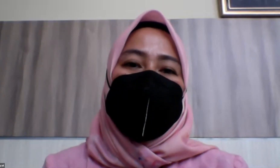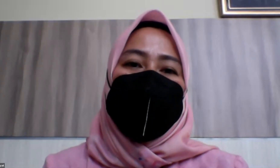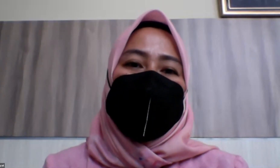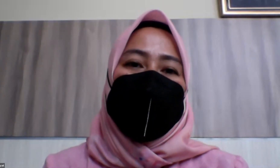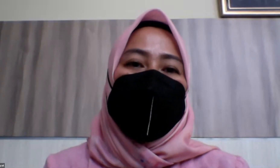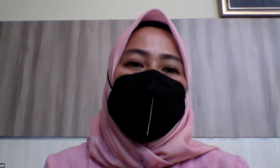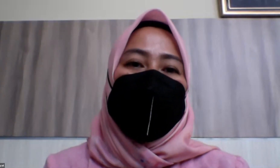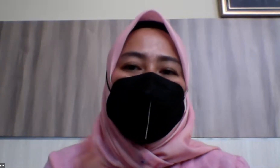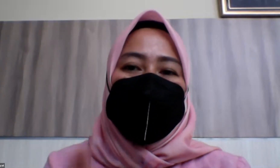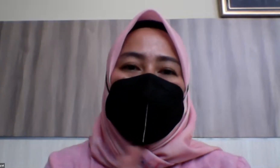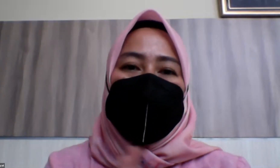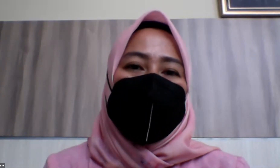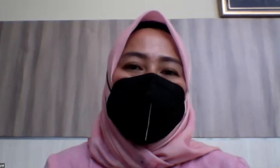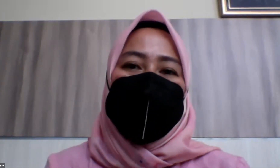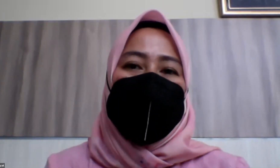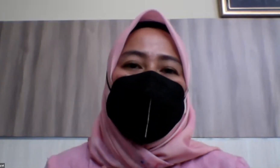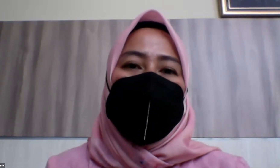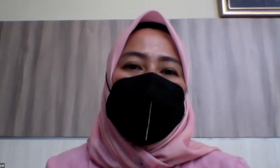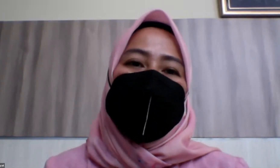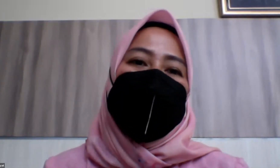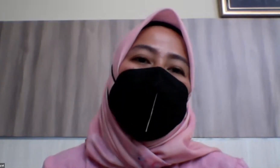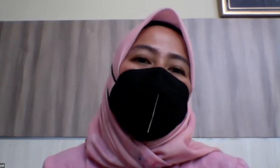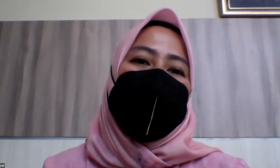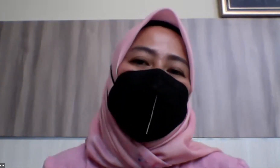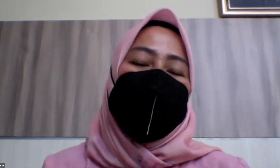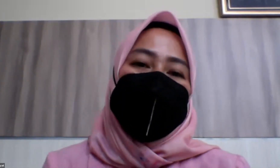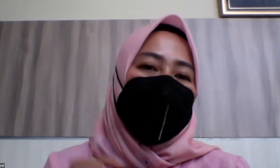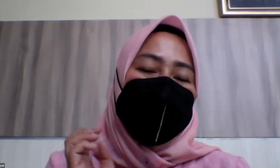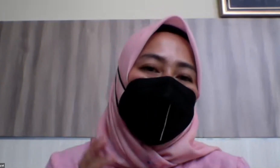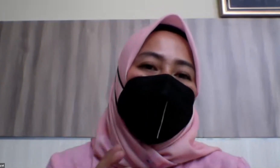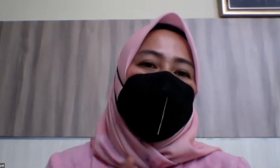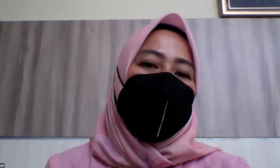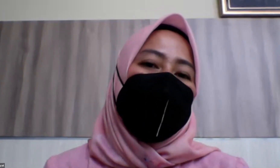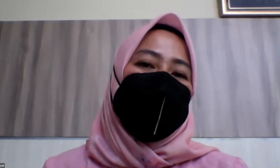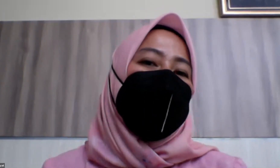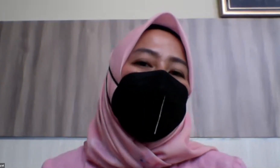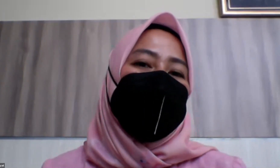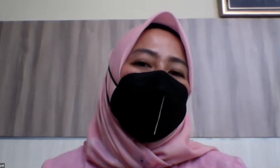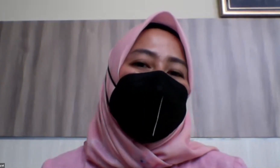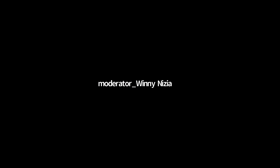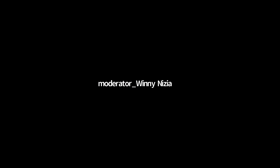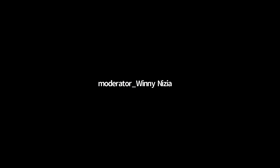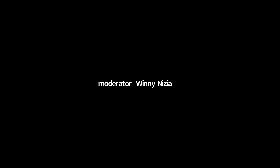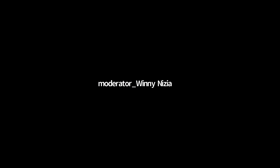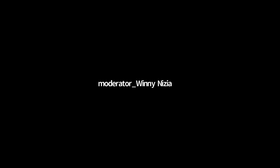yang terkonfirmasi COVID, bayi itu nggak bisa keluar bergabung lagi dengan bayi yang lain. Jadi di situ ibunya yang harus mengurus gitu sampai nanti